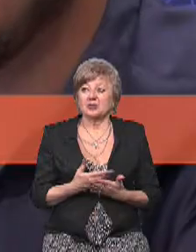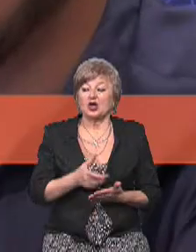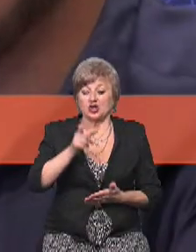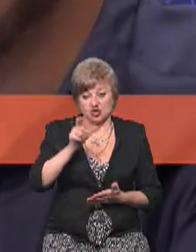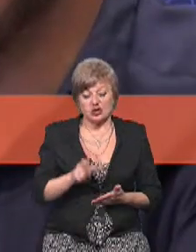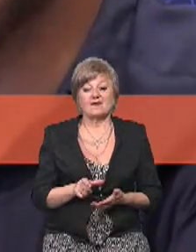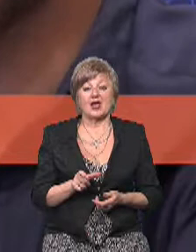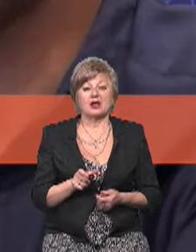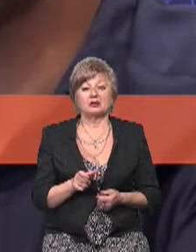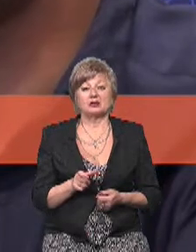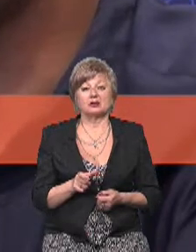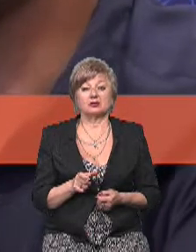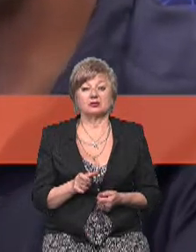людина